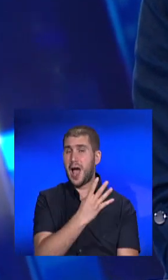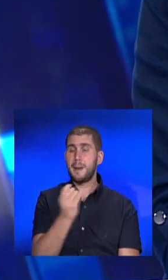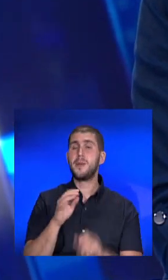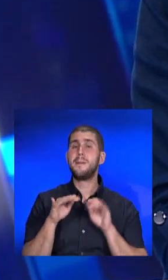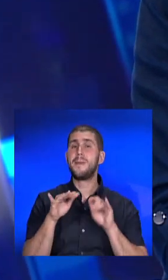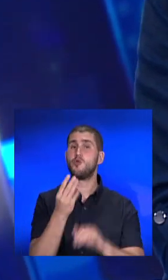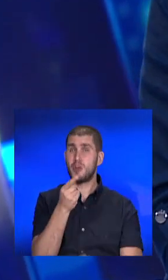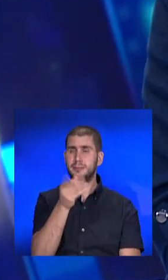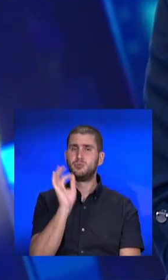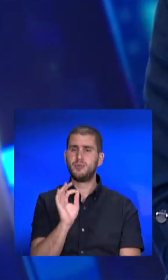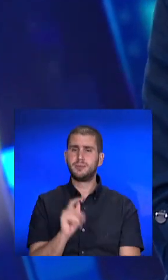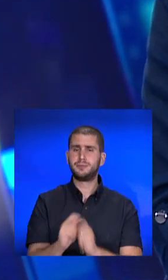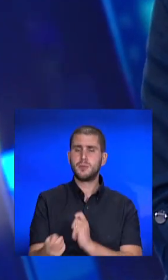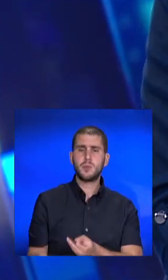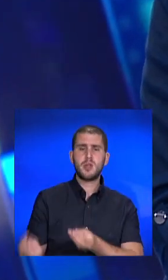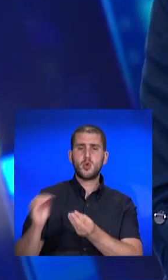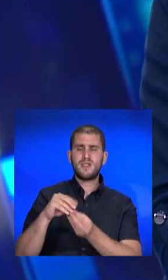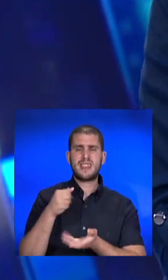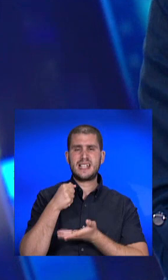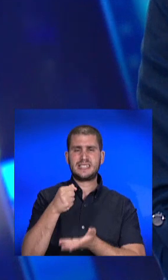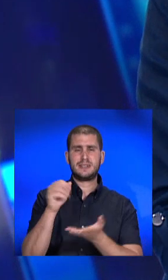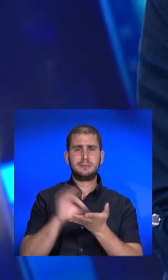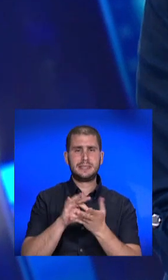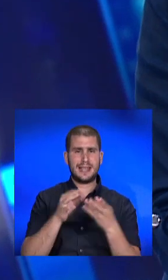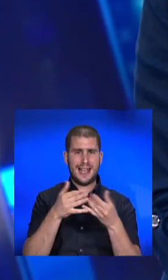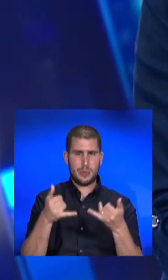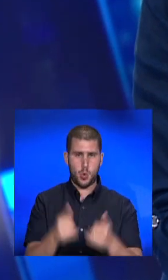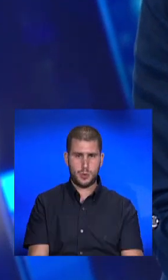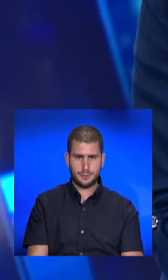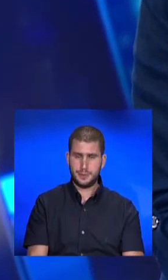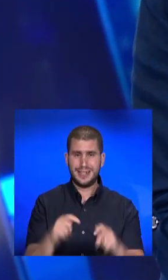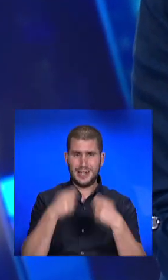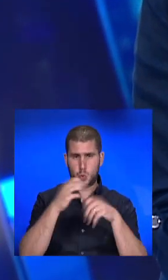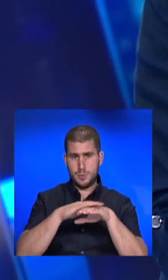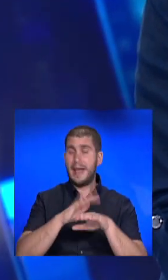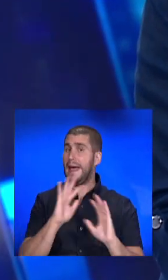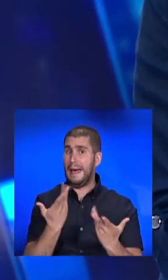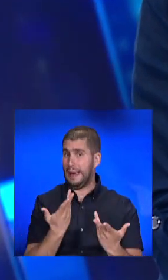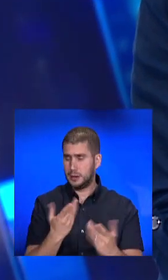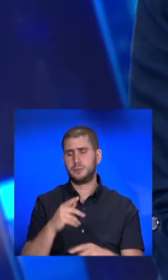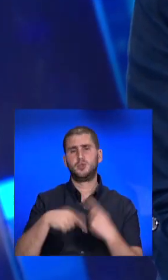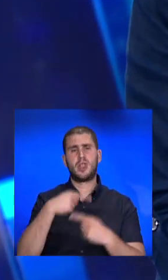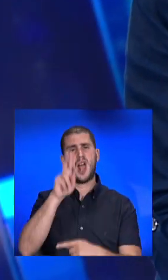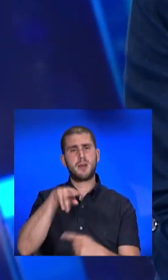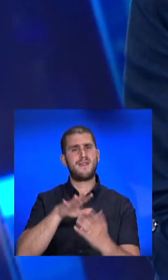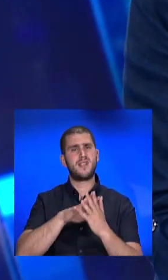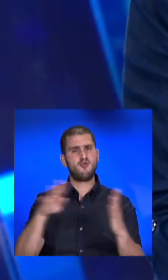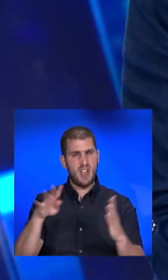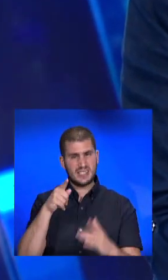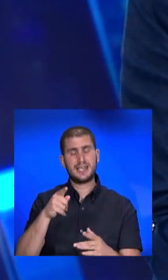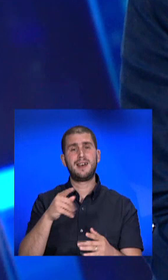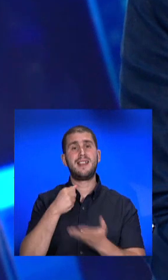האלה אמורים להגיע מהתוספת לתקציב משרד החינוך. איך הגענו לשם? בשנת 2019 עמד תקציב הישיבות